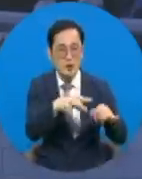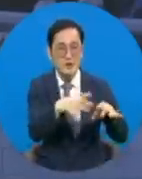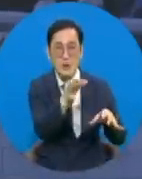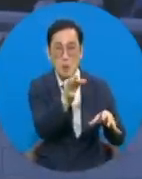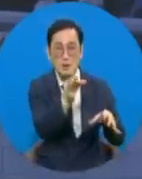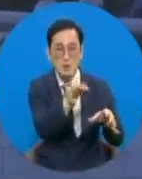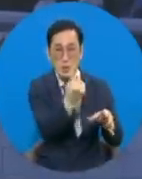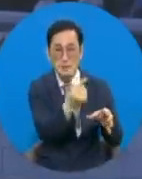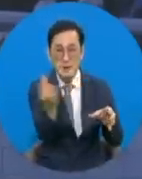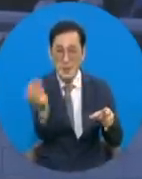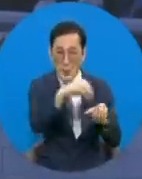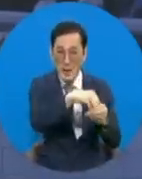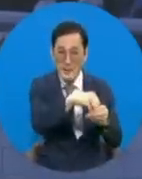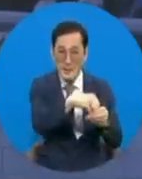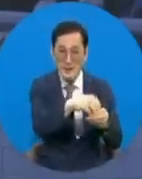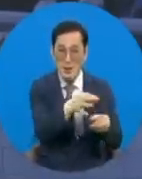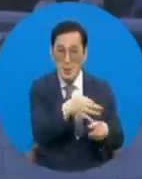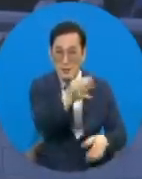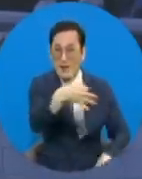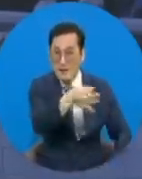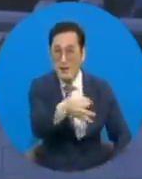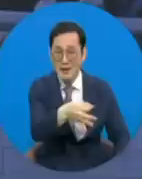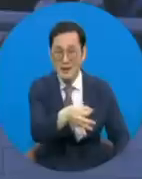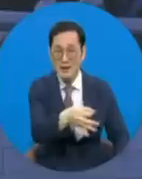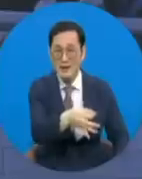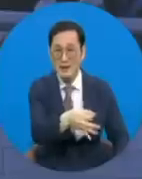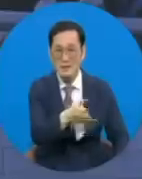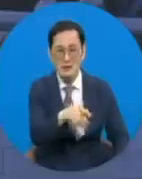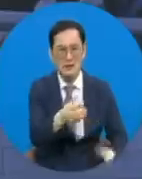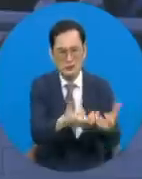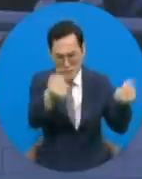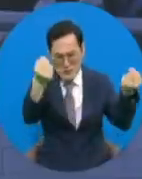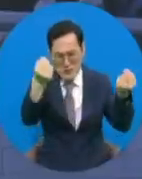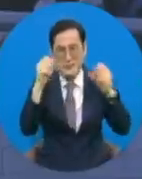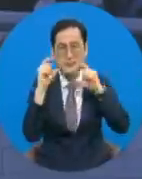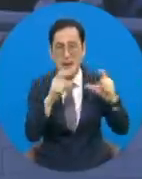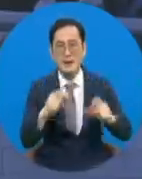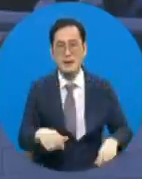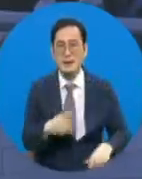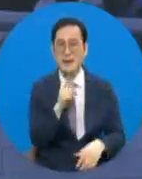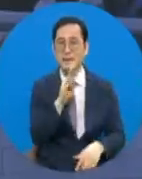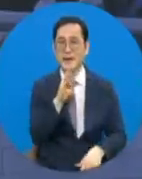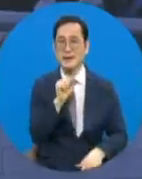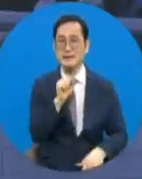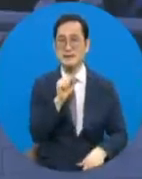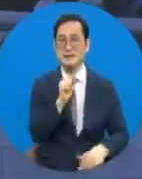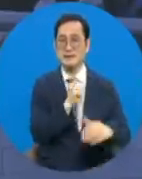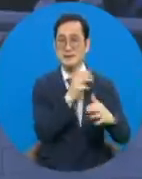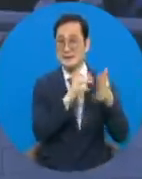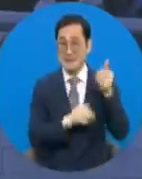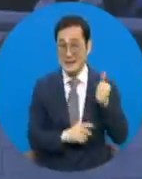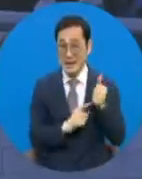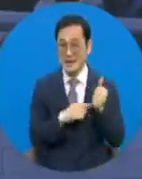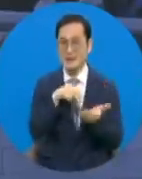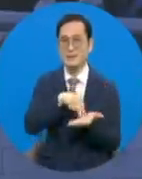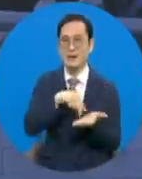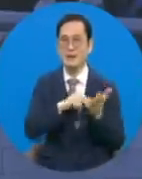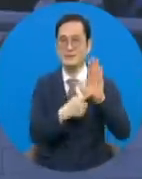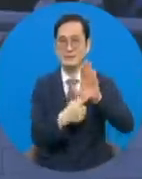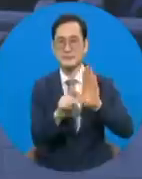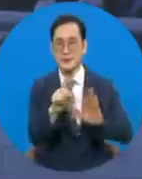분리해서 납부하는 방안을 방송위와 이 산자부에 권고한 것과 관련해서 어제 KBS 김의철 사장이 입장을